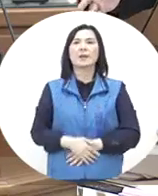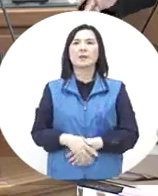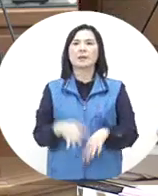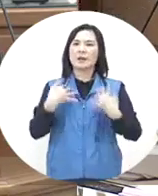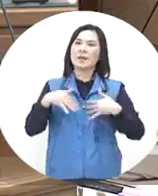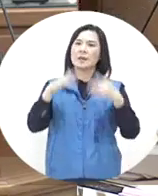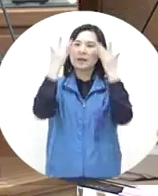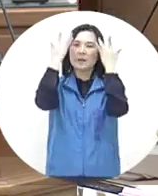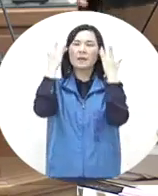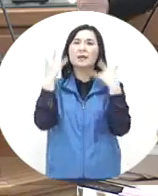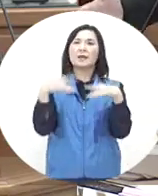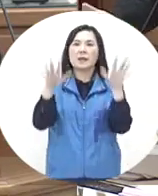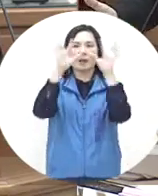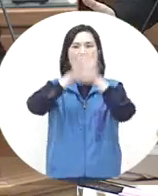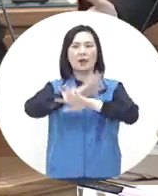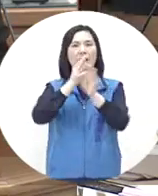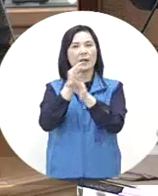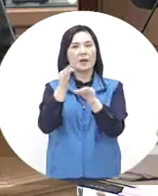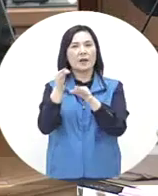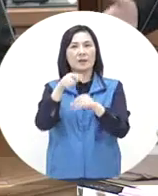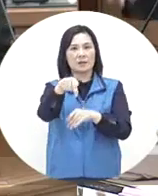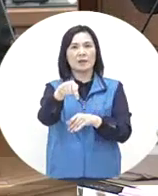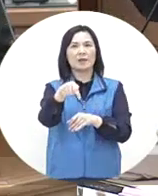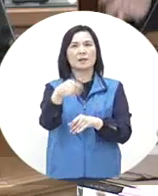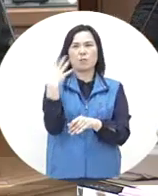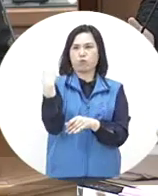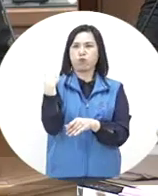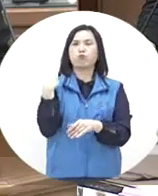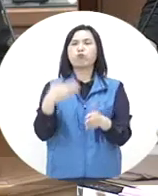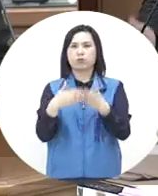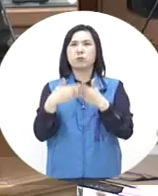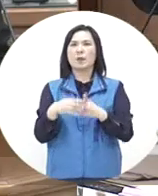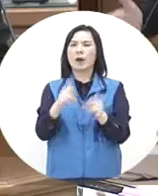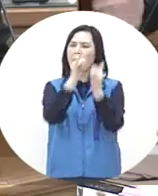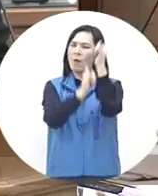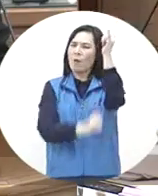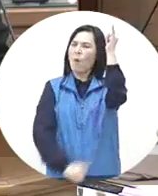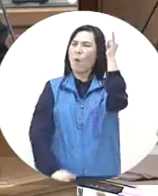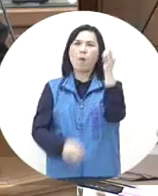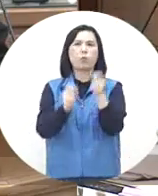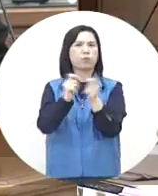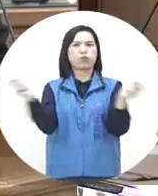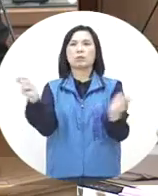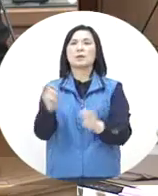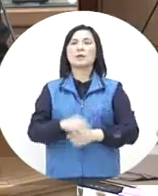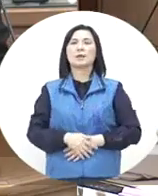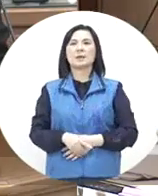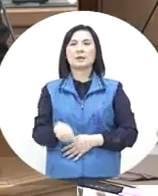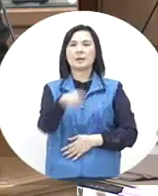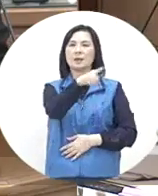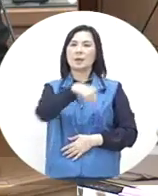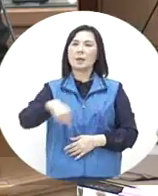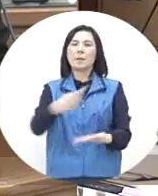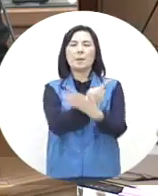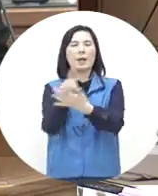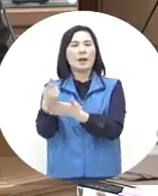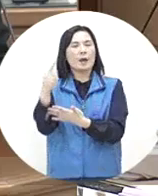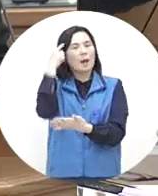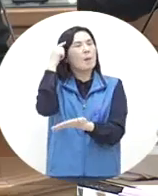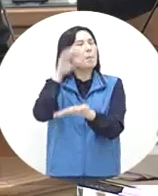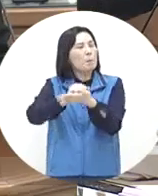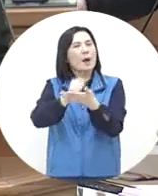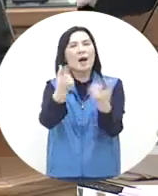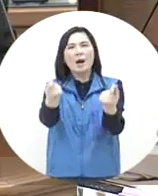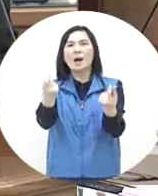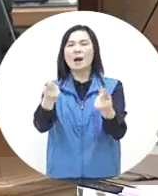命？哦，这个牌楼千万不能动，因为它是历史悠久，大家共同的历史记忆。所以市长拜托